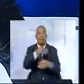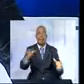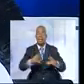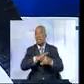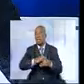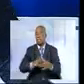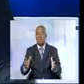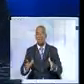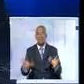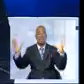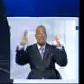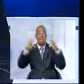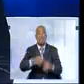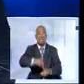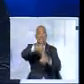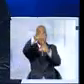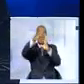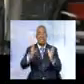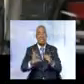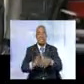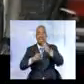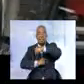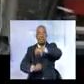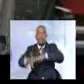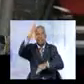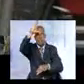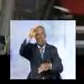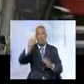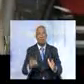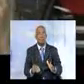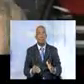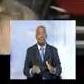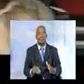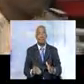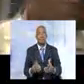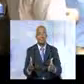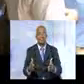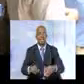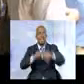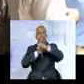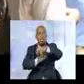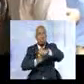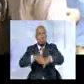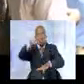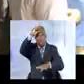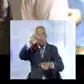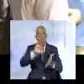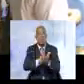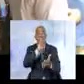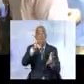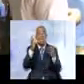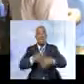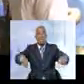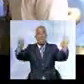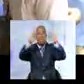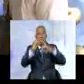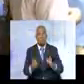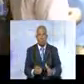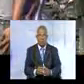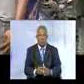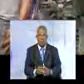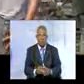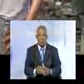Les précisions de Honorine Aingour. L'observation des droits de l'homme, les techniques d'enquête et de rédaction de rapports des droits de